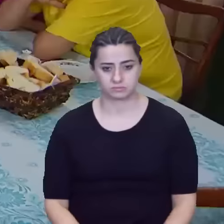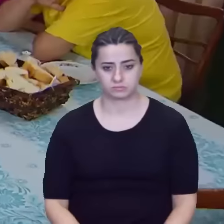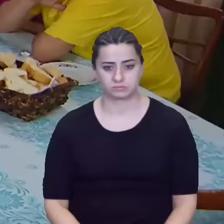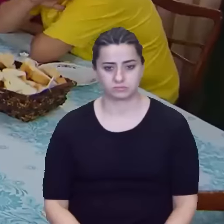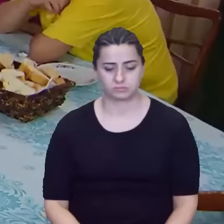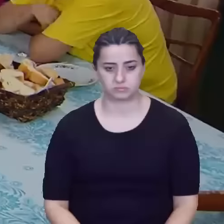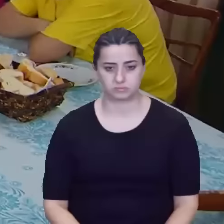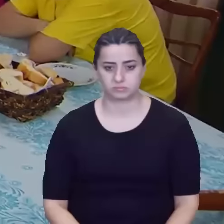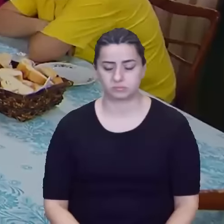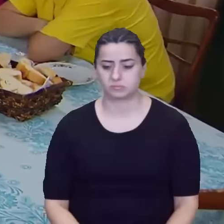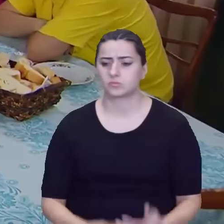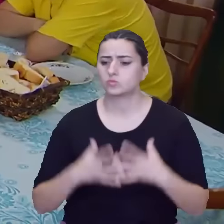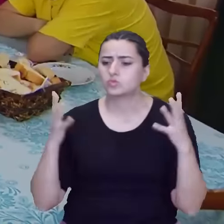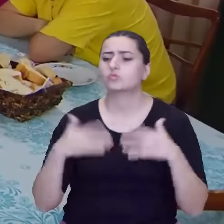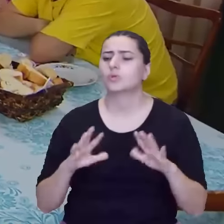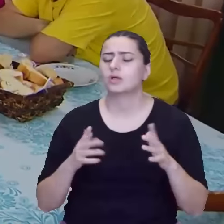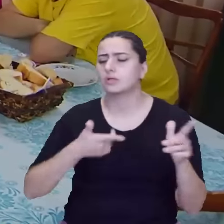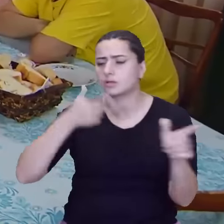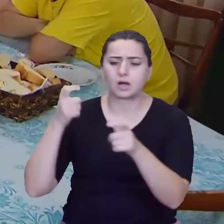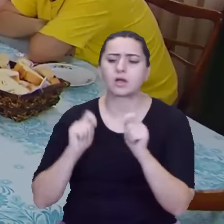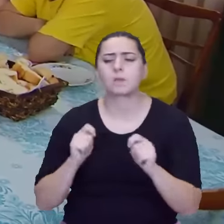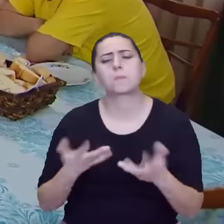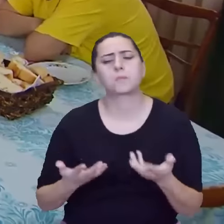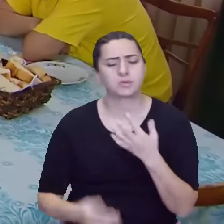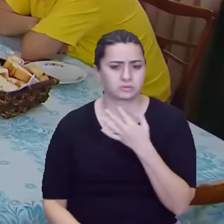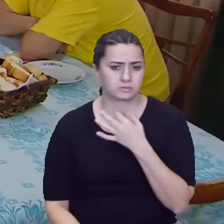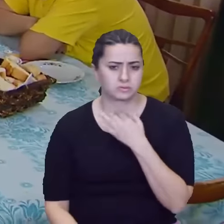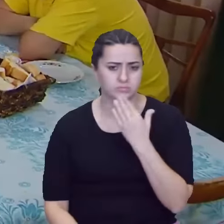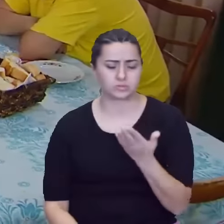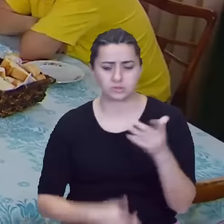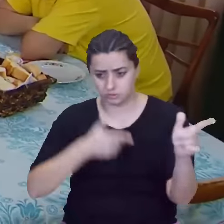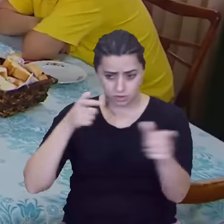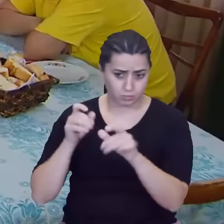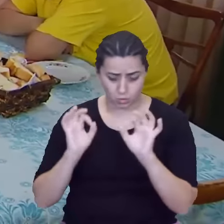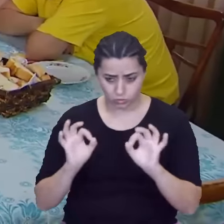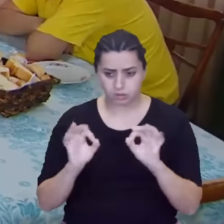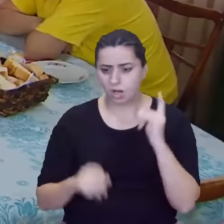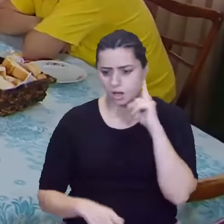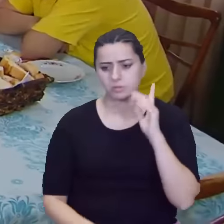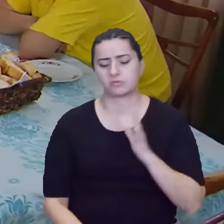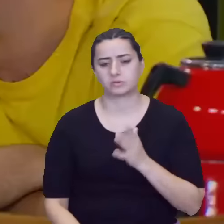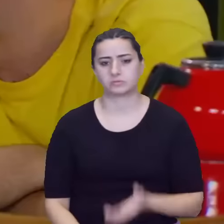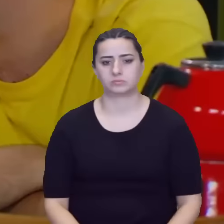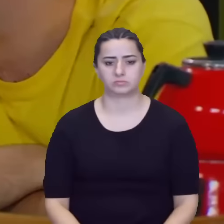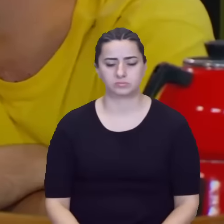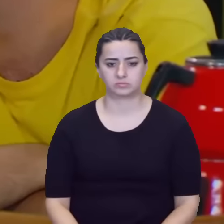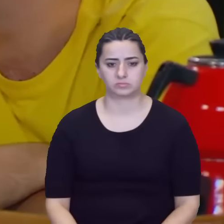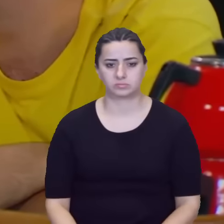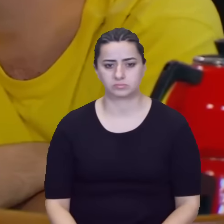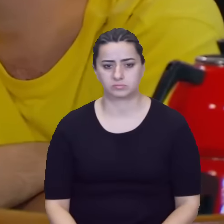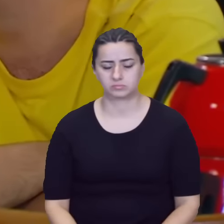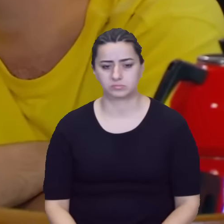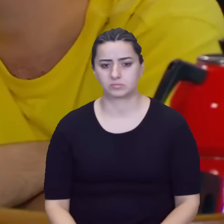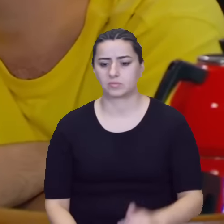şeylerin. Ya tamam, abartmayın ya. Öyle tarama marama olmamıştır ya. Allah Allah, tarama falan olsa benim haberim olur. Ya, tamam,